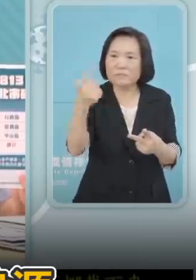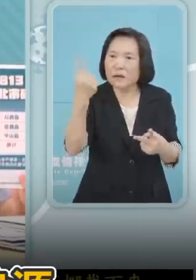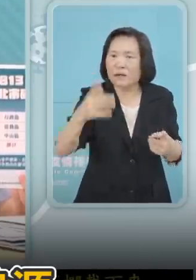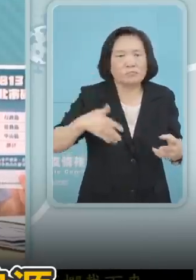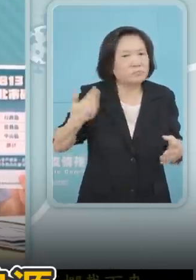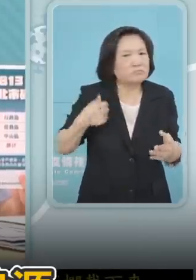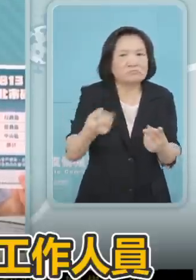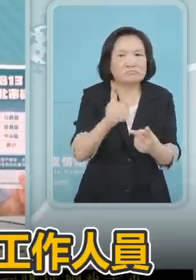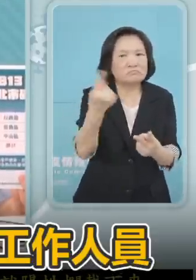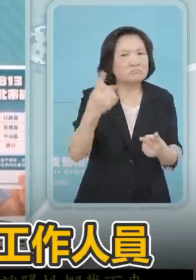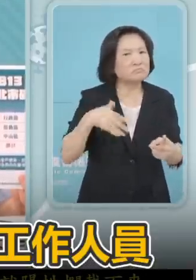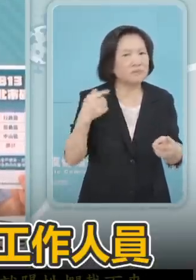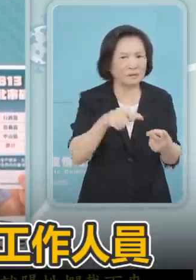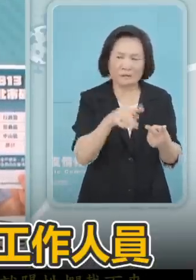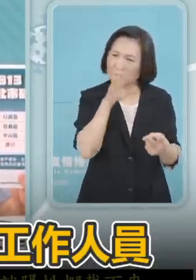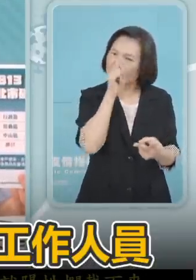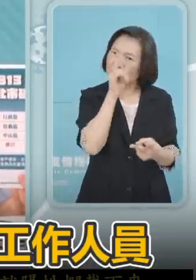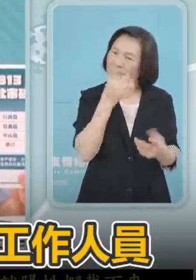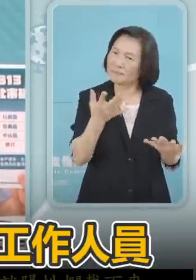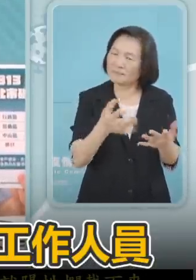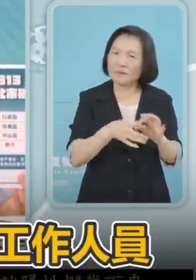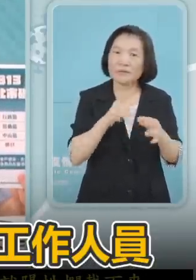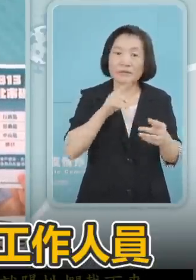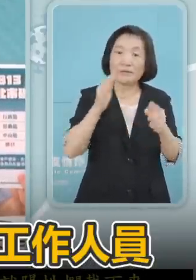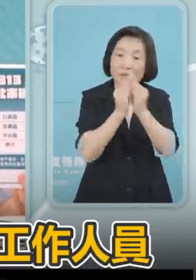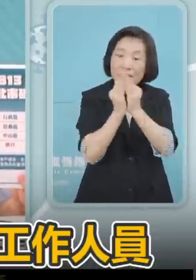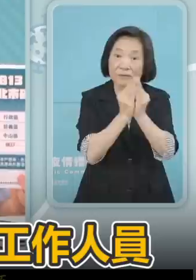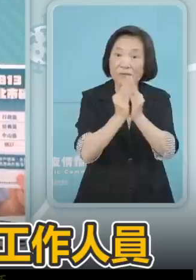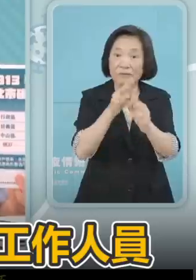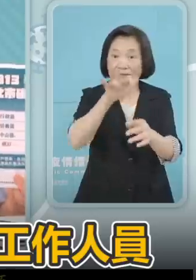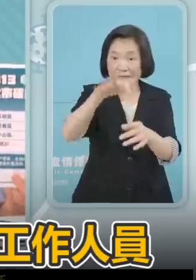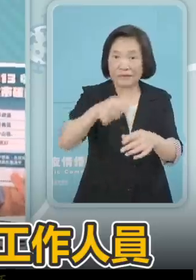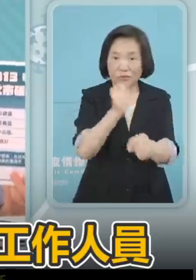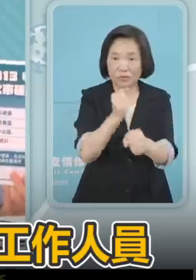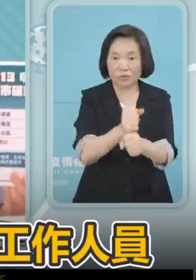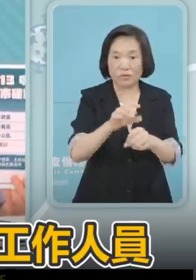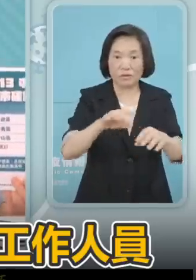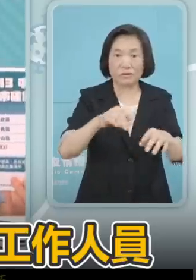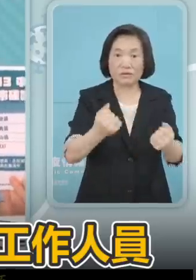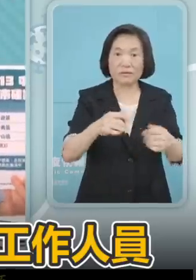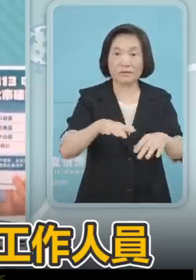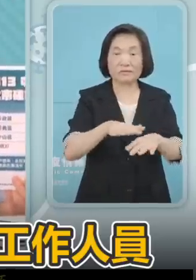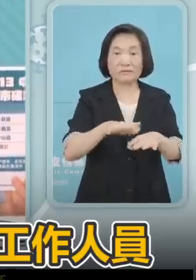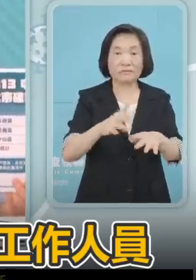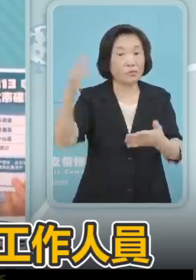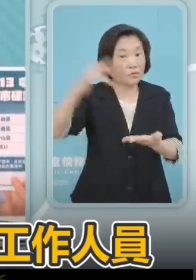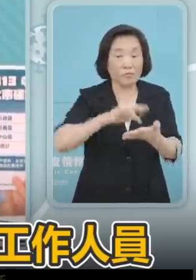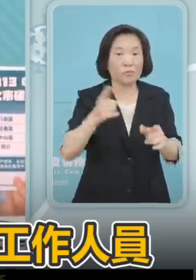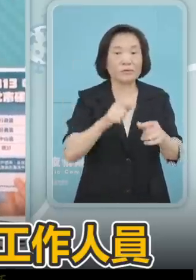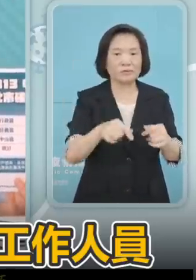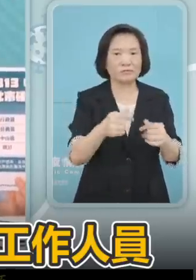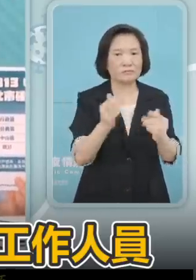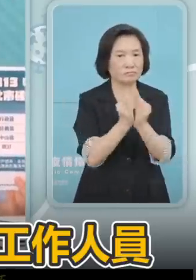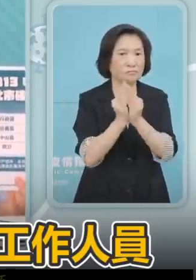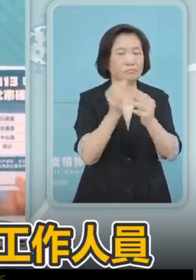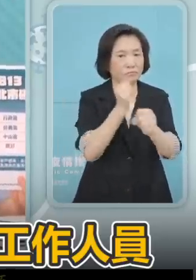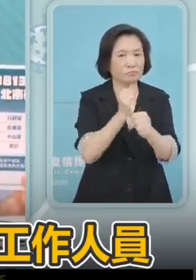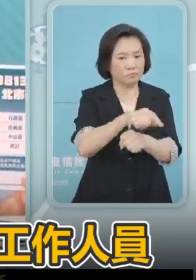不过这个还是蛮奇怪，因为他是桃园机场的地勤工作人员，你知道吗？所以也不晓得是不